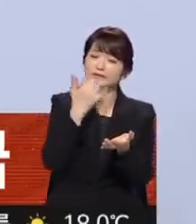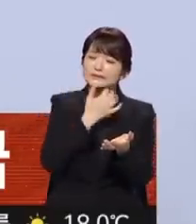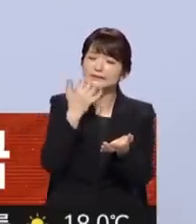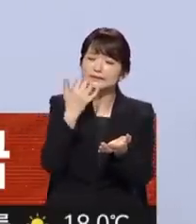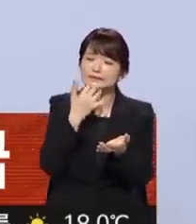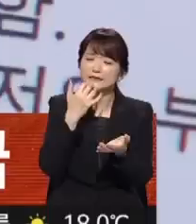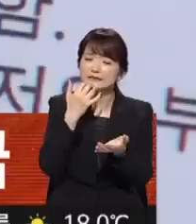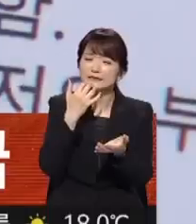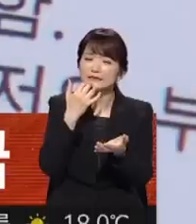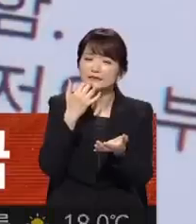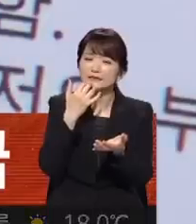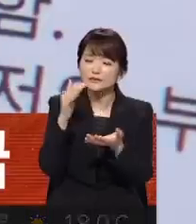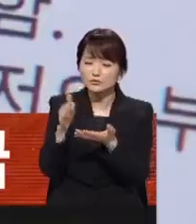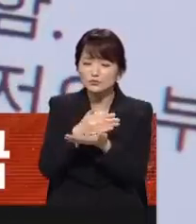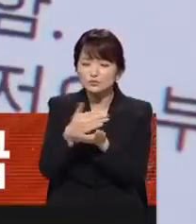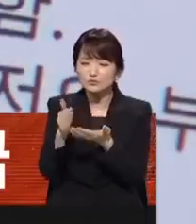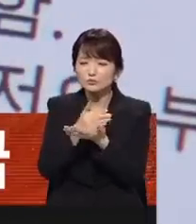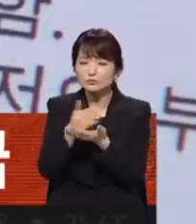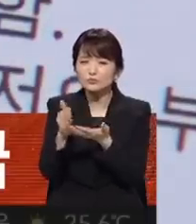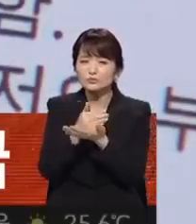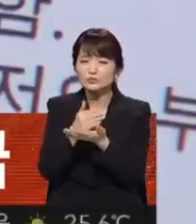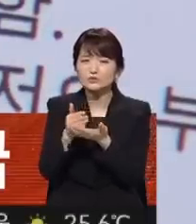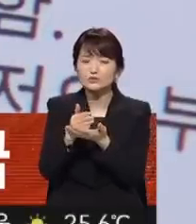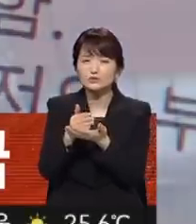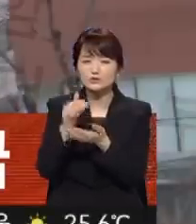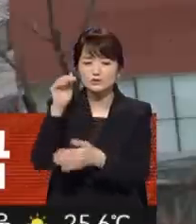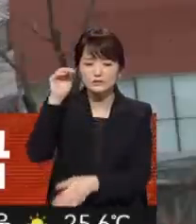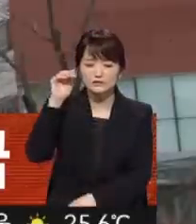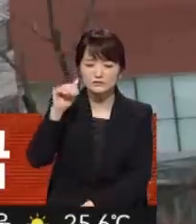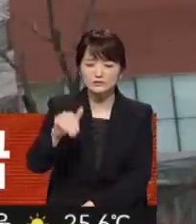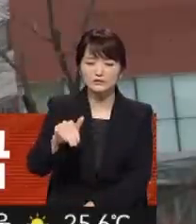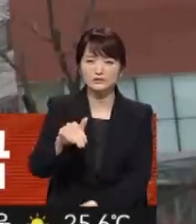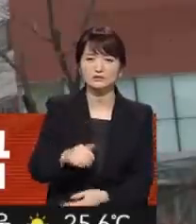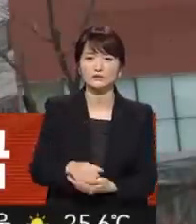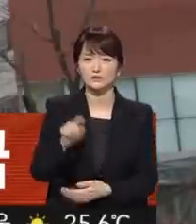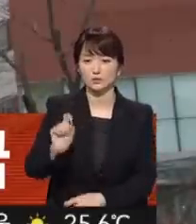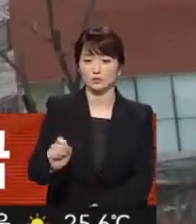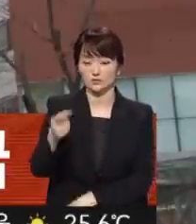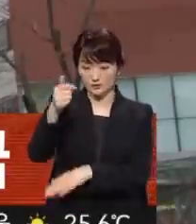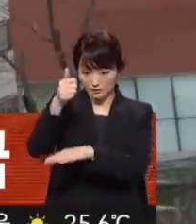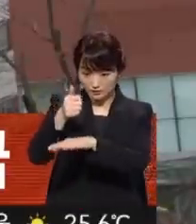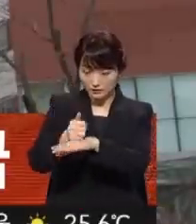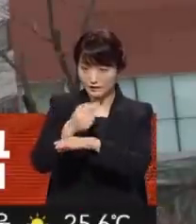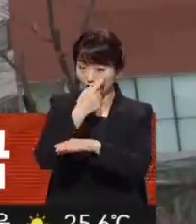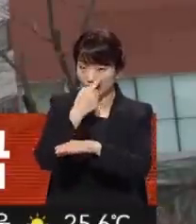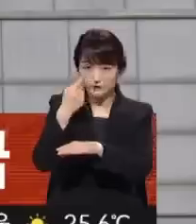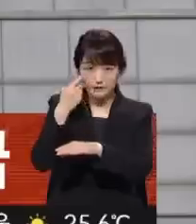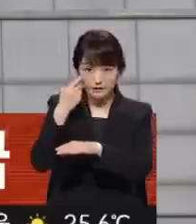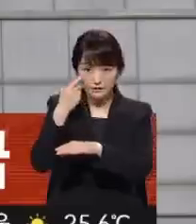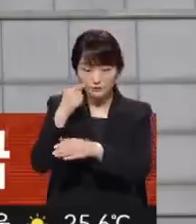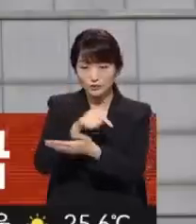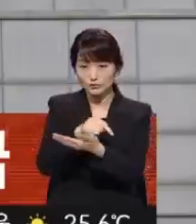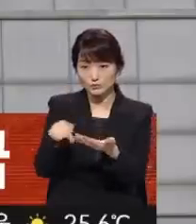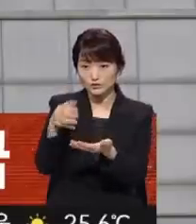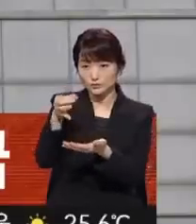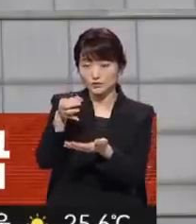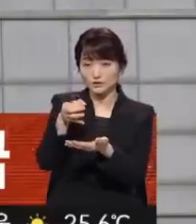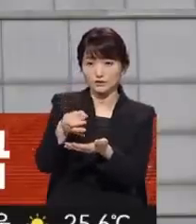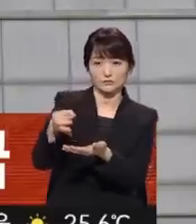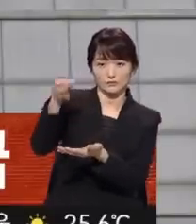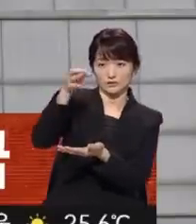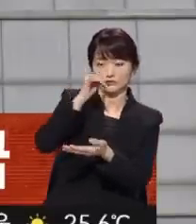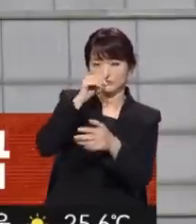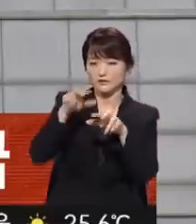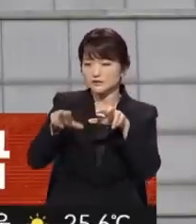색깔에 대해 약해지고 시력이 약해진지 그 인과성이 좀 인정된다 그러면 손해배상 금액이 좀 더 커질 수가 있습니다. 근데 아마 지금